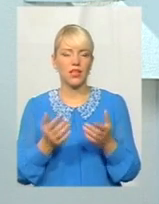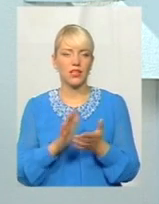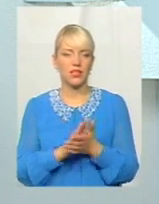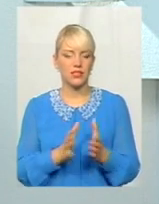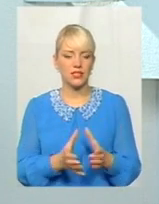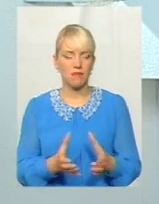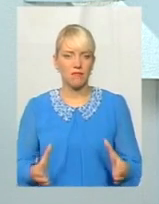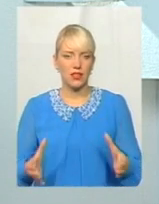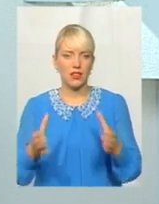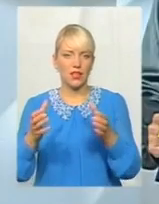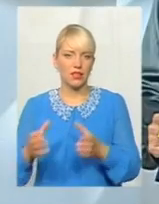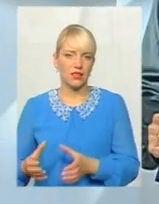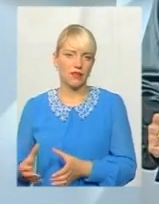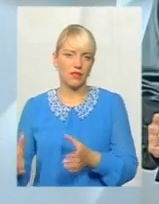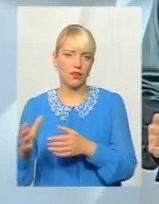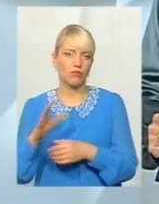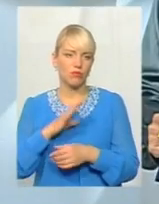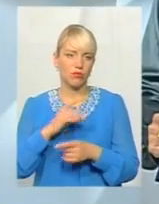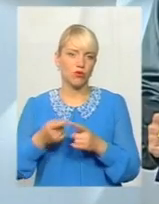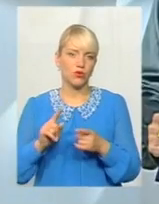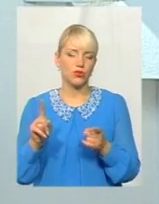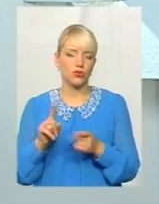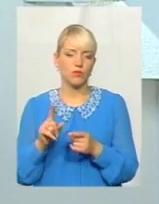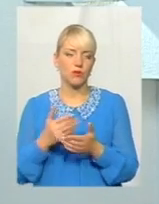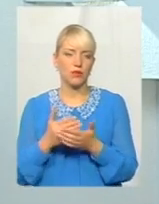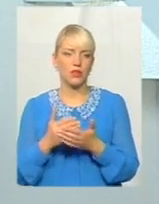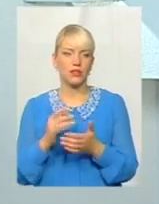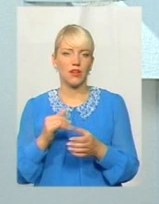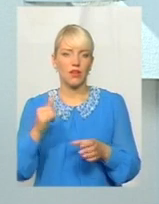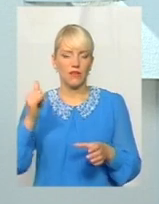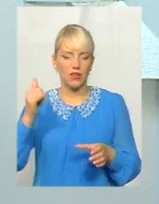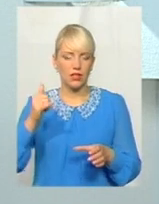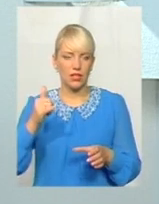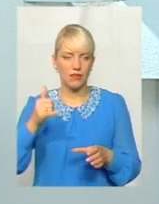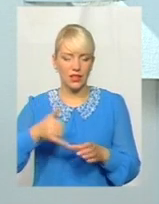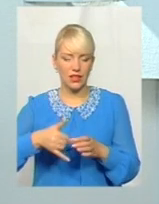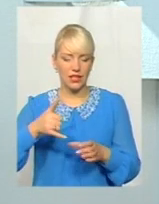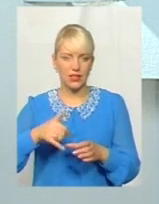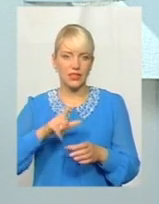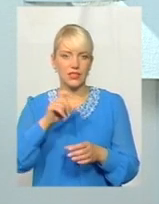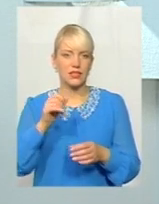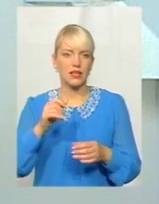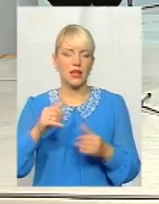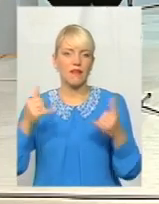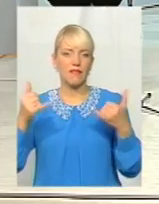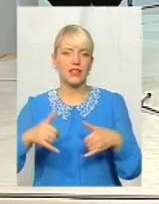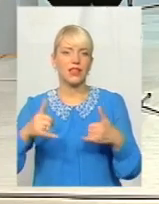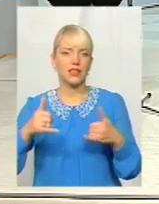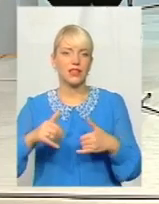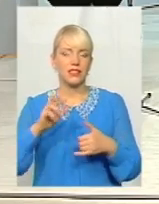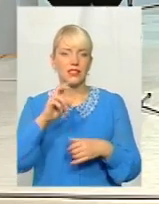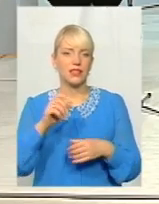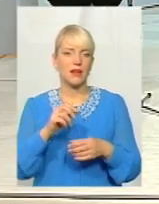заявок, де люди просили кошти на те, щоб або відлити там з бетону смітники, чи просто встановити смітники на